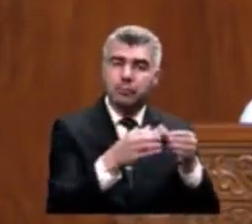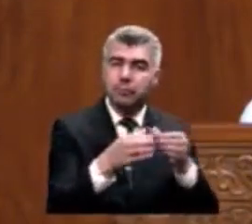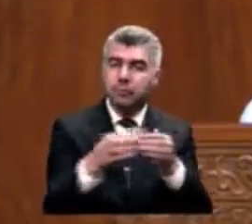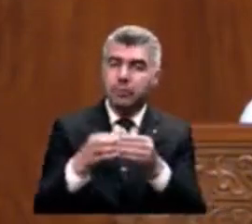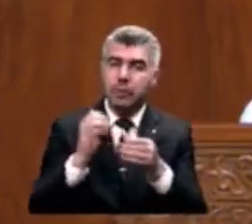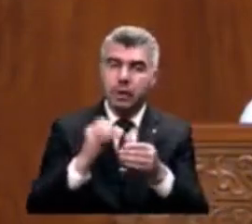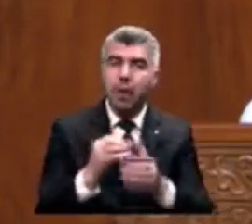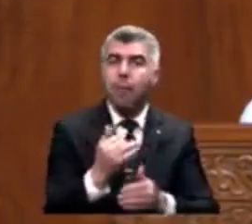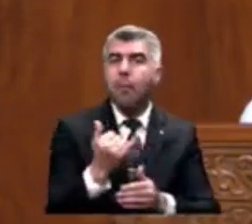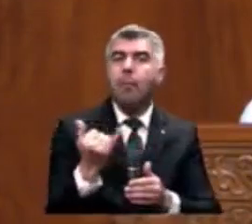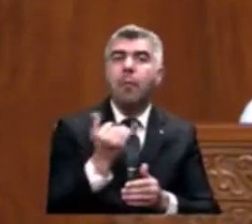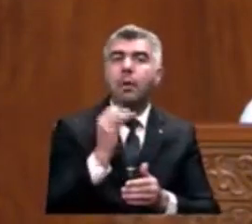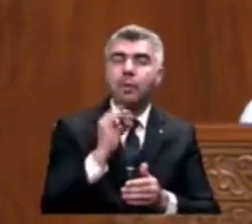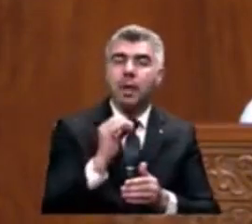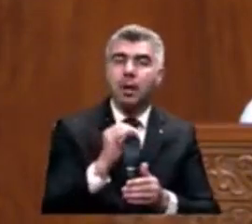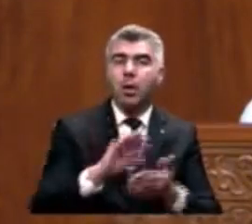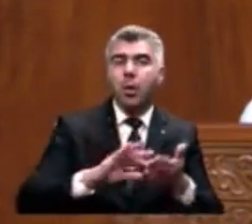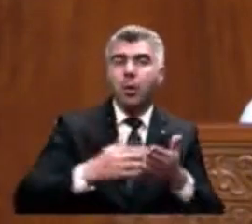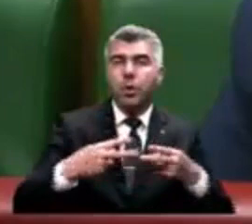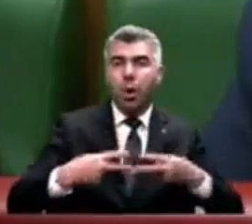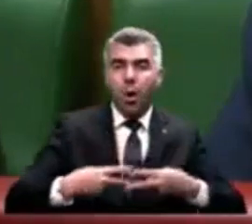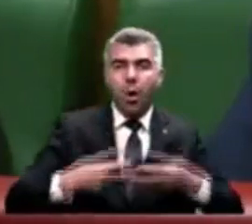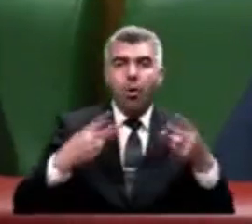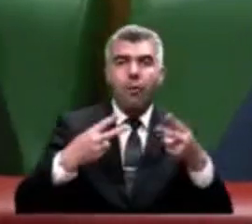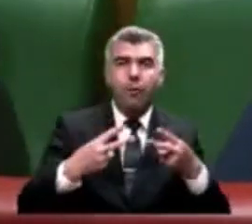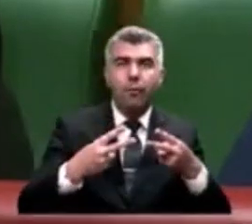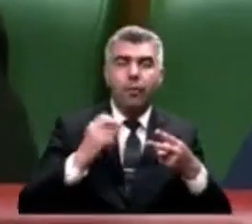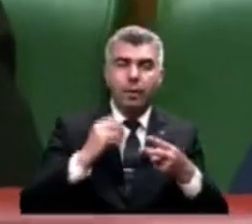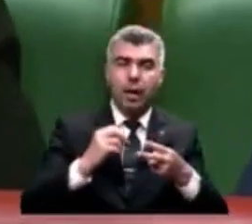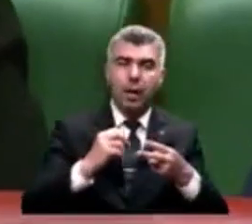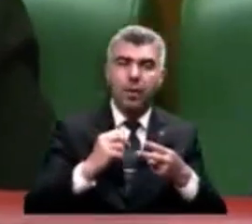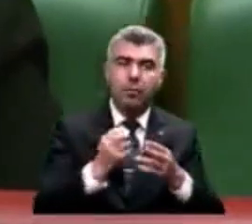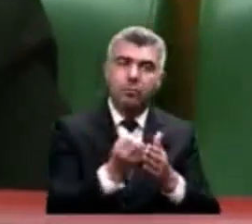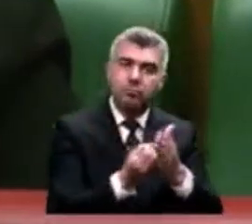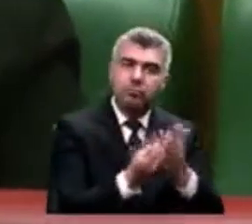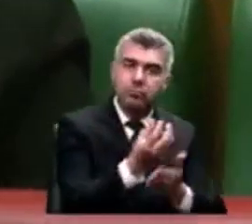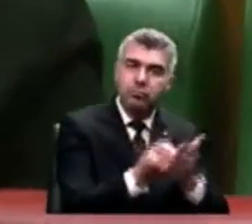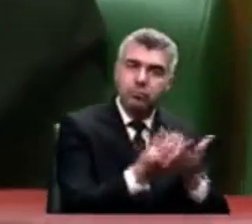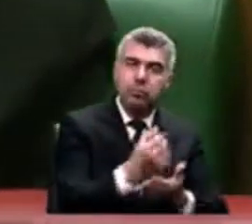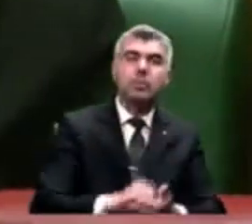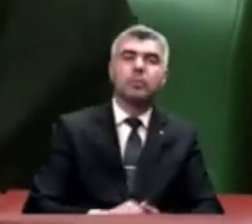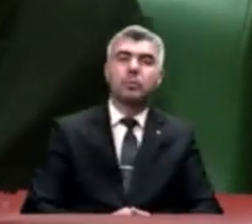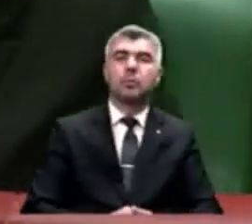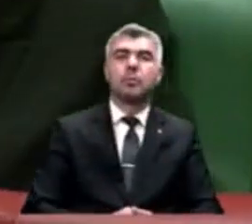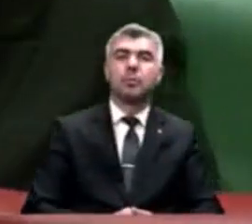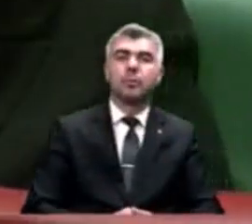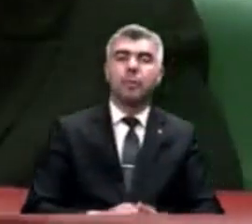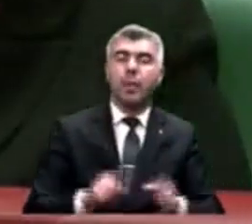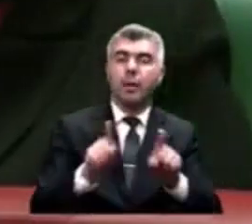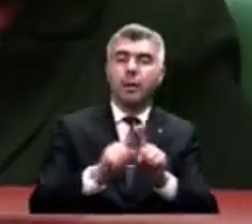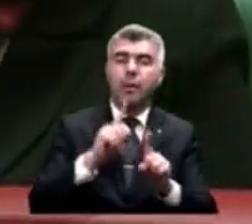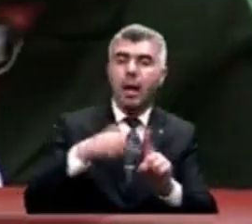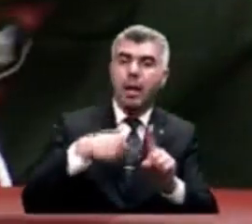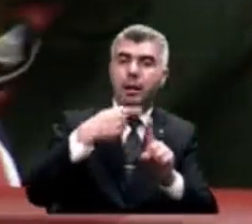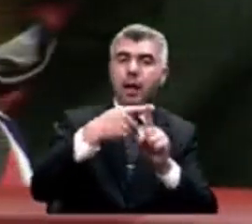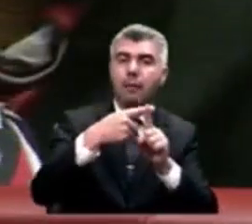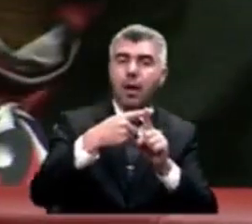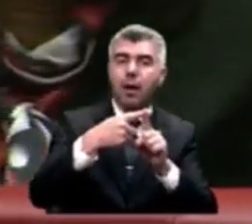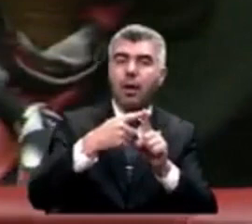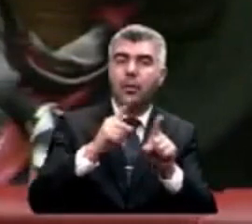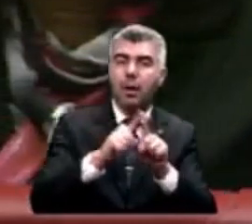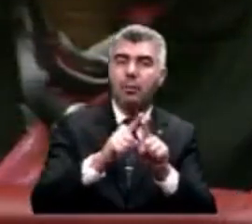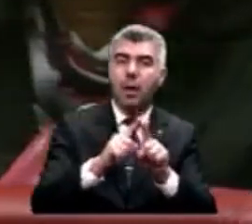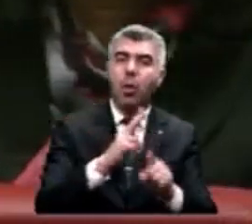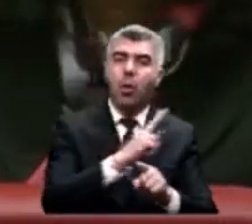الظروف الملائمة لإلقاء الدروس، إضافة إلى الرفع من عدد